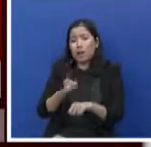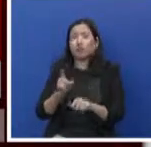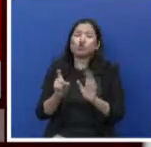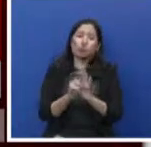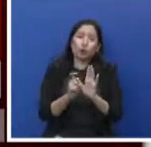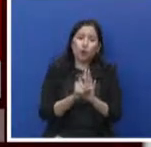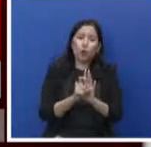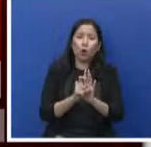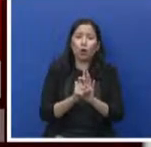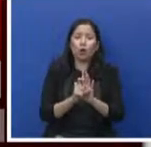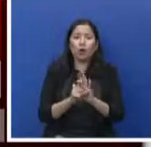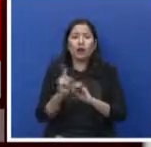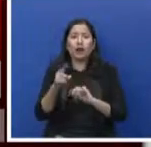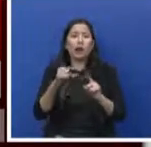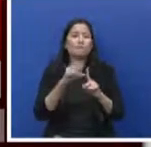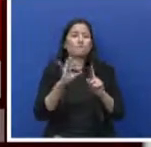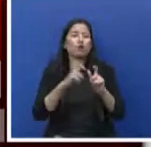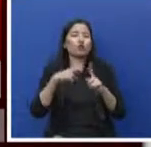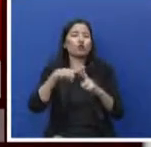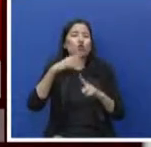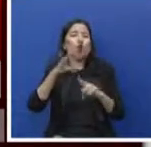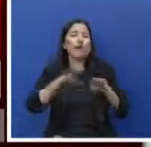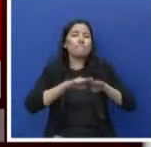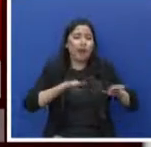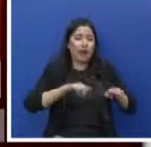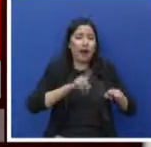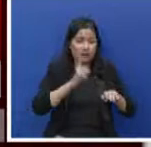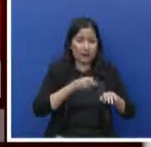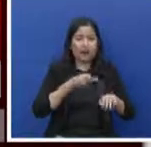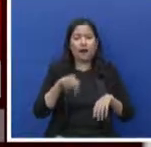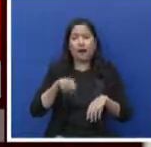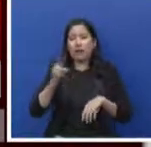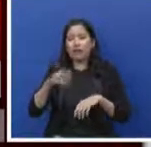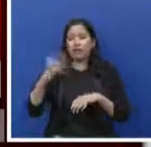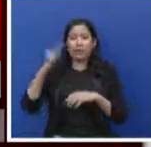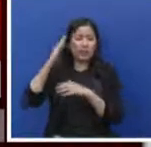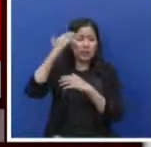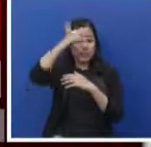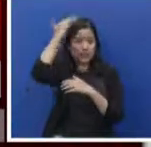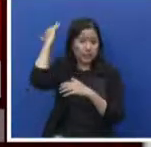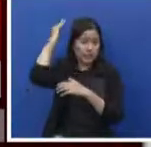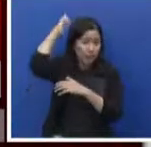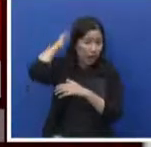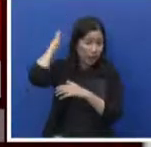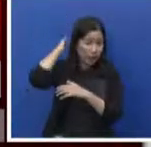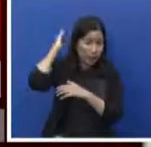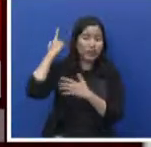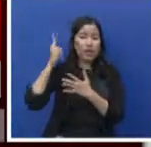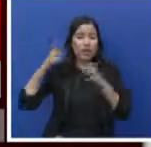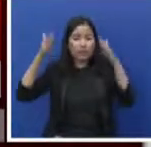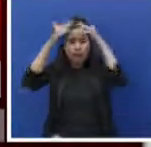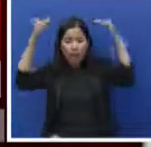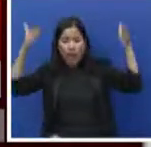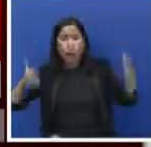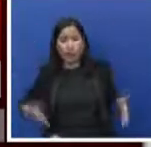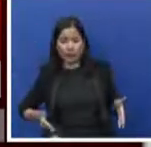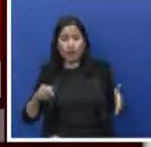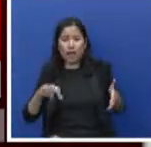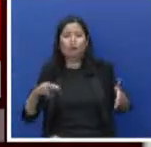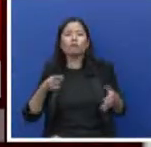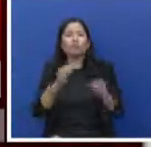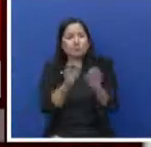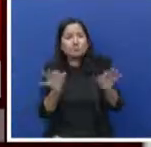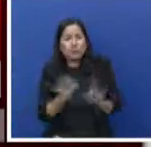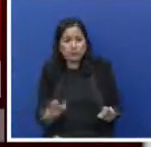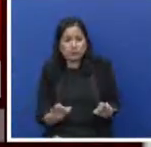misalnya posko aman yang tadi sudah saya sebutkan, demikian juga dengan sekat, menyediakan disinfektasi di dalam kendaraan, dan